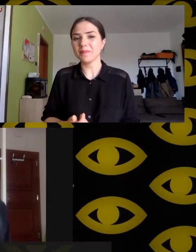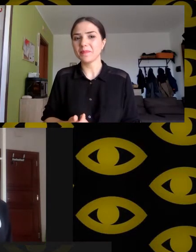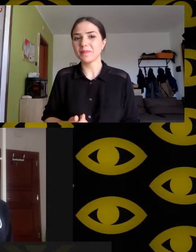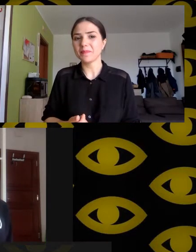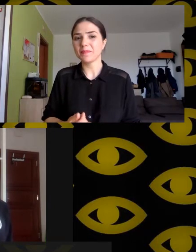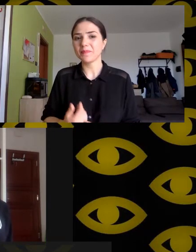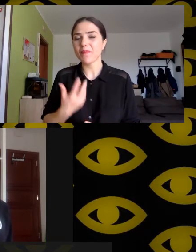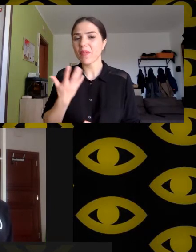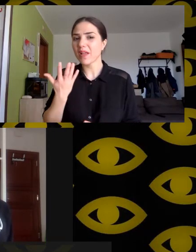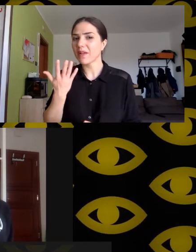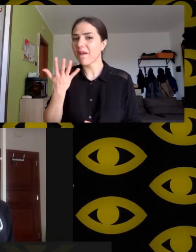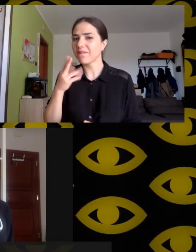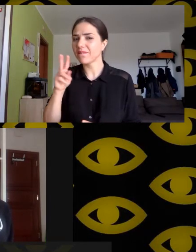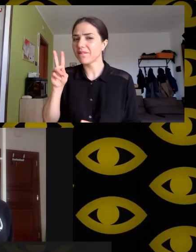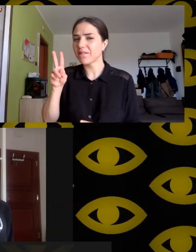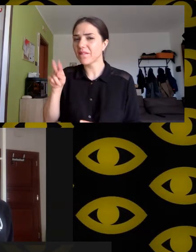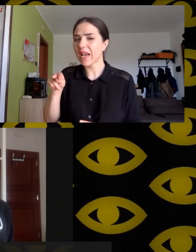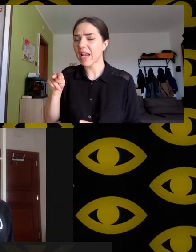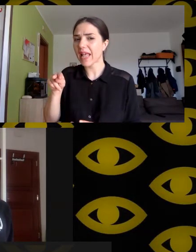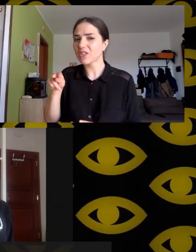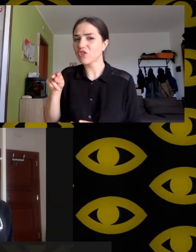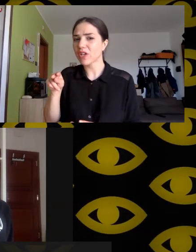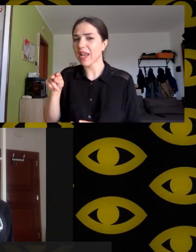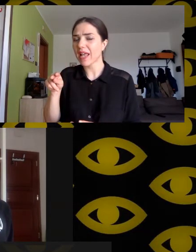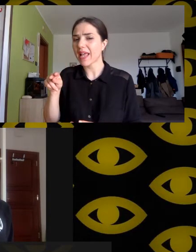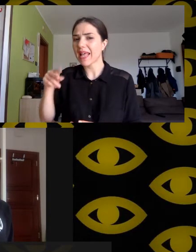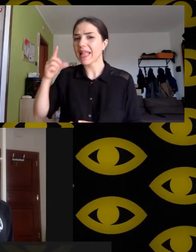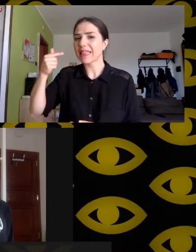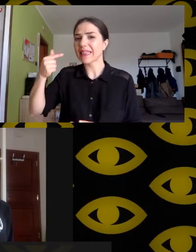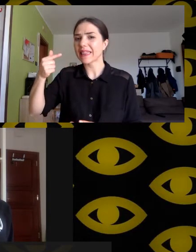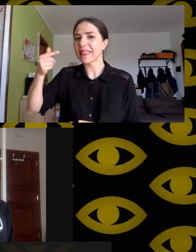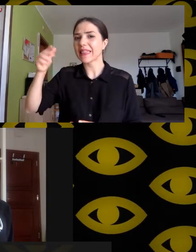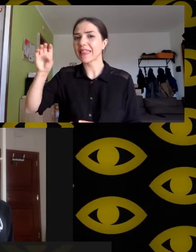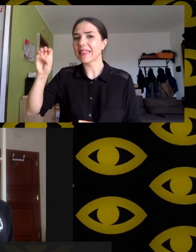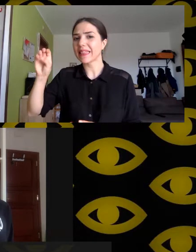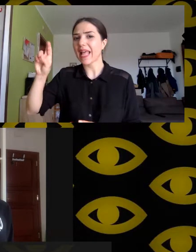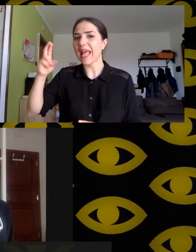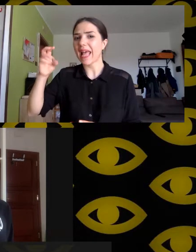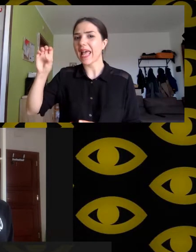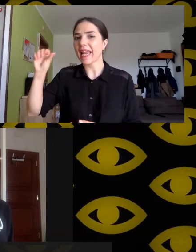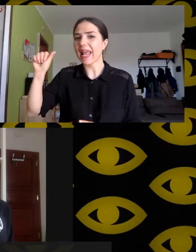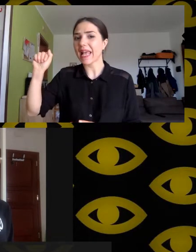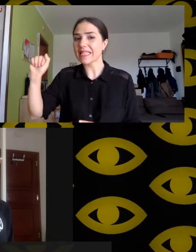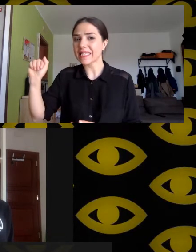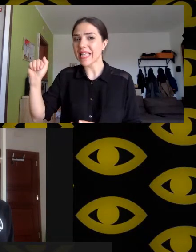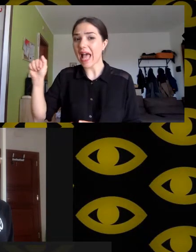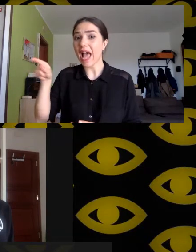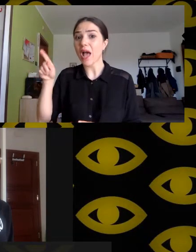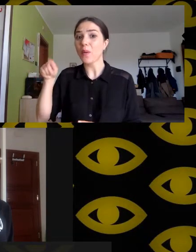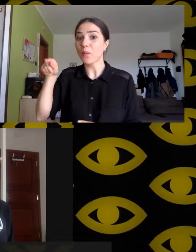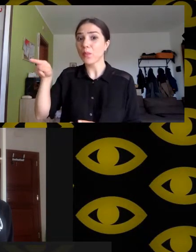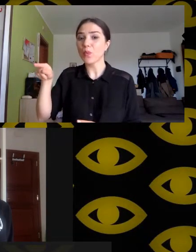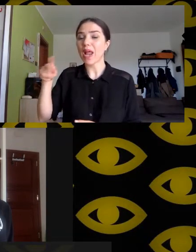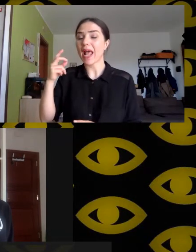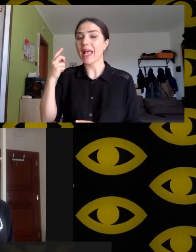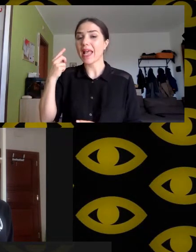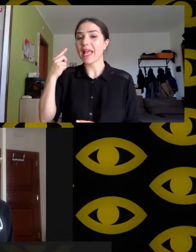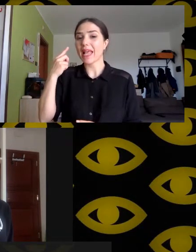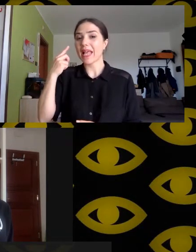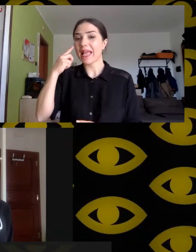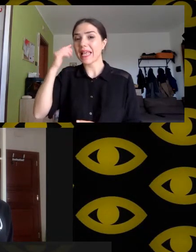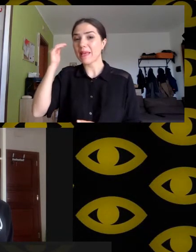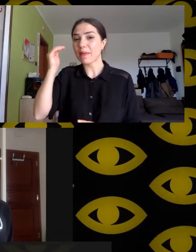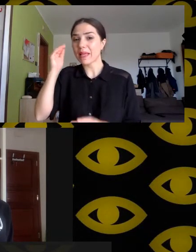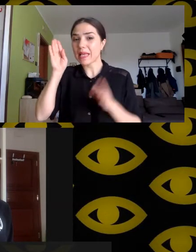vorrei leggere il messaggio di Teresa, carissima ragazza che conosco, che anche lei è ultramaratoneta ipovedente, ed è la